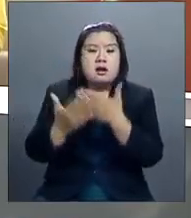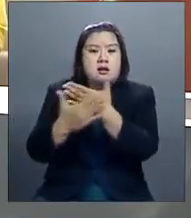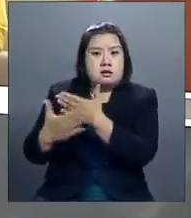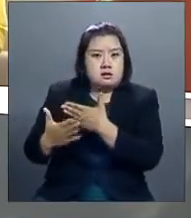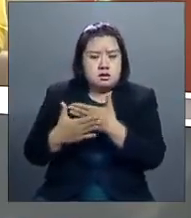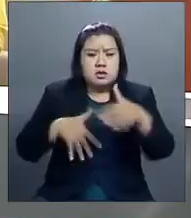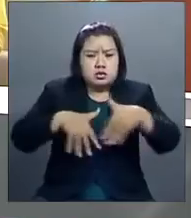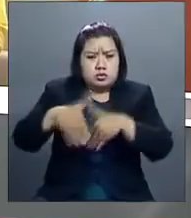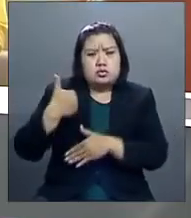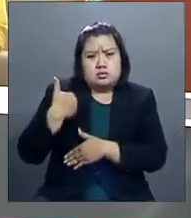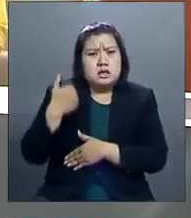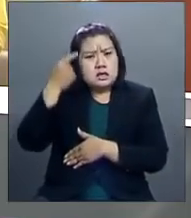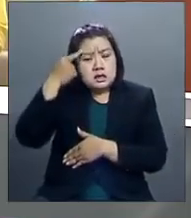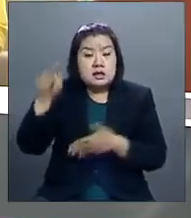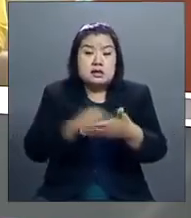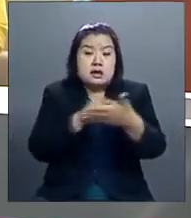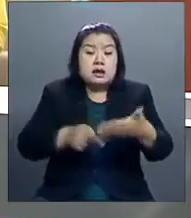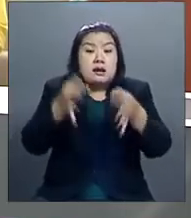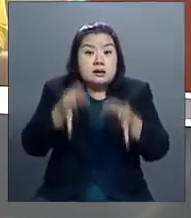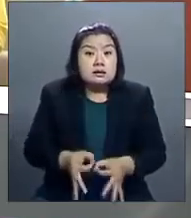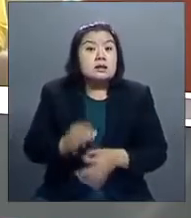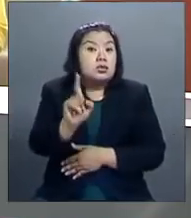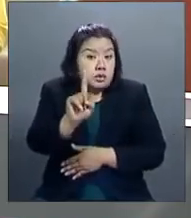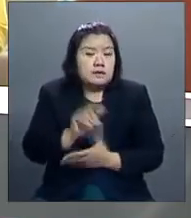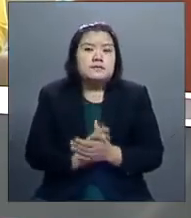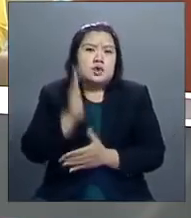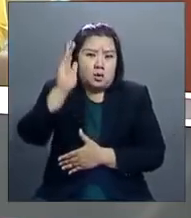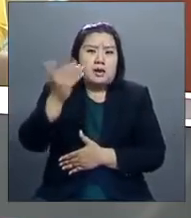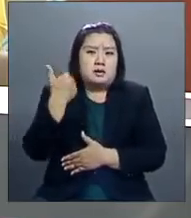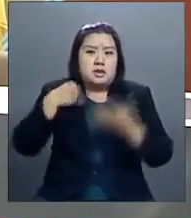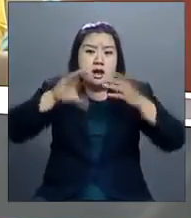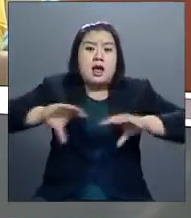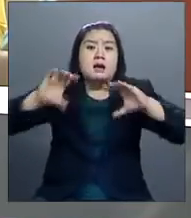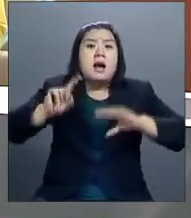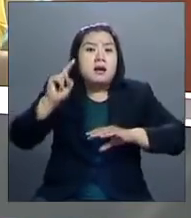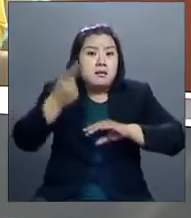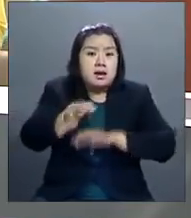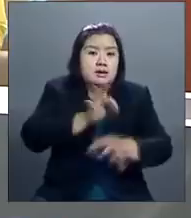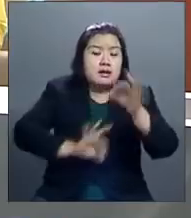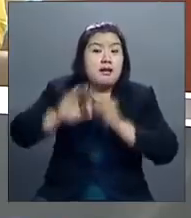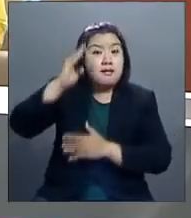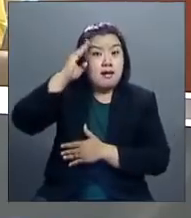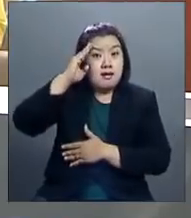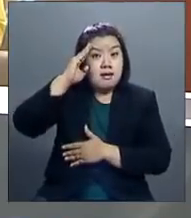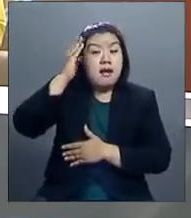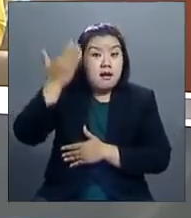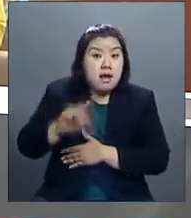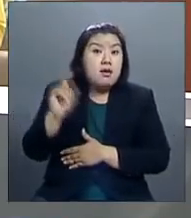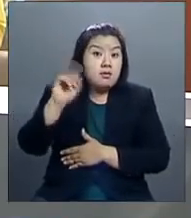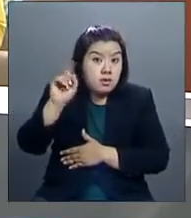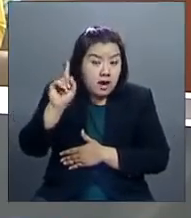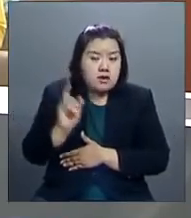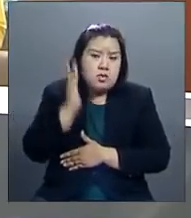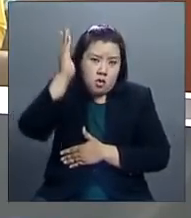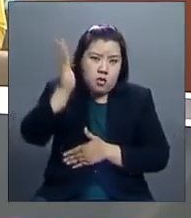ารณาและตัดสินใจเลือกตั้งที่จะหมายถึงการได้รัฐบาลใหม่เข้ามาบริหารประเทศหลังจากนี้แล้วก็ชี้ว่าการเลือกตั้